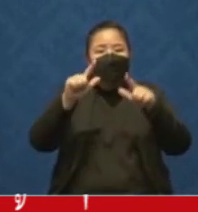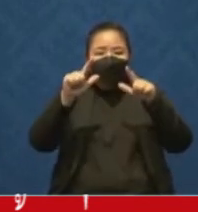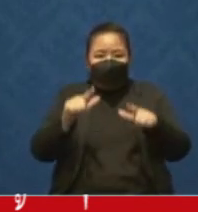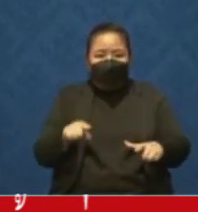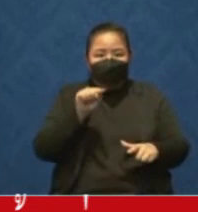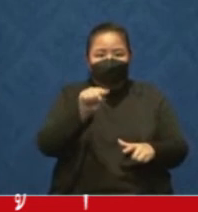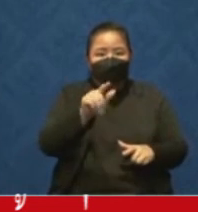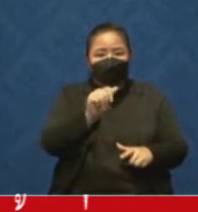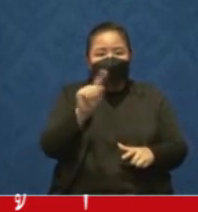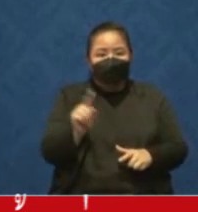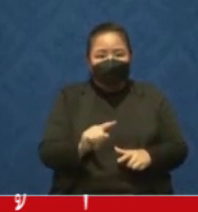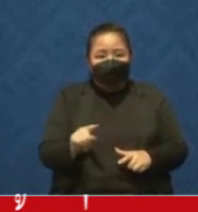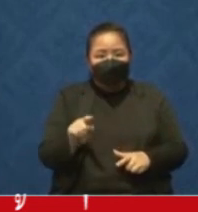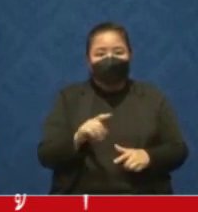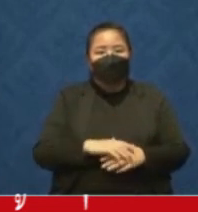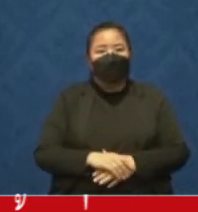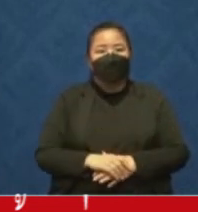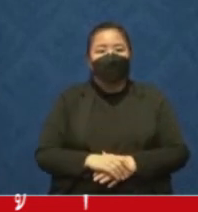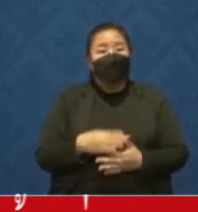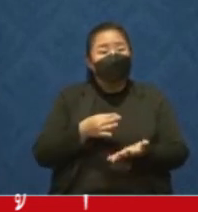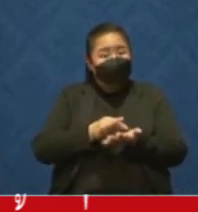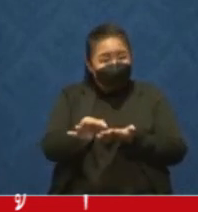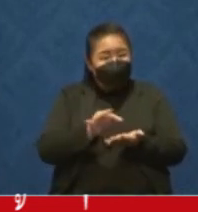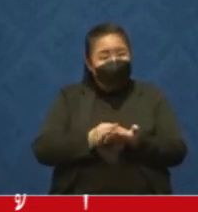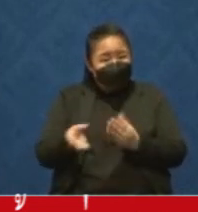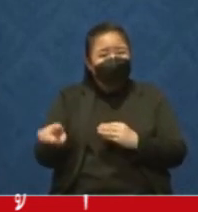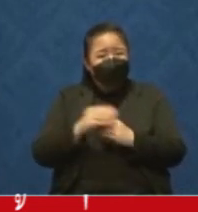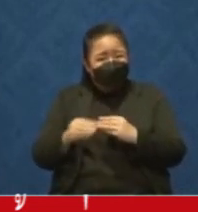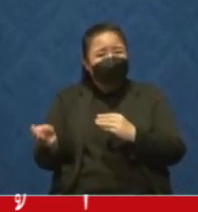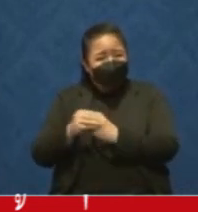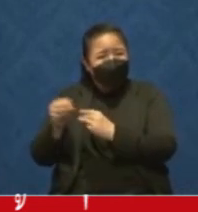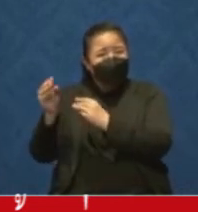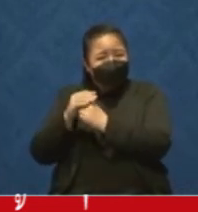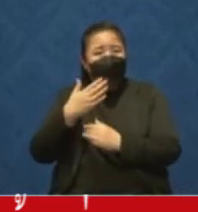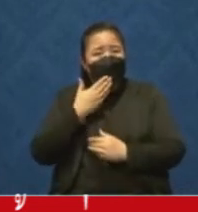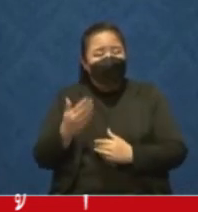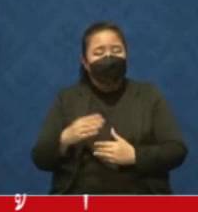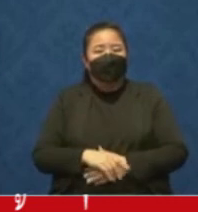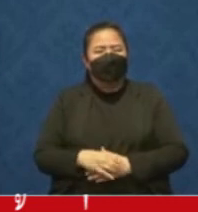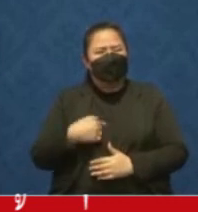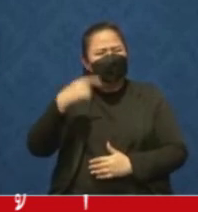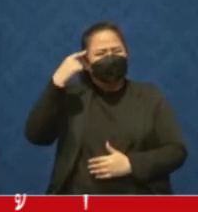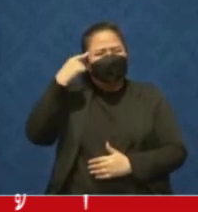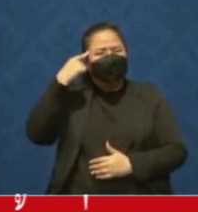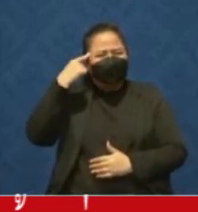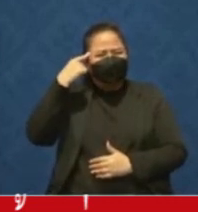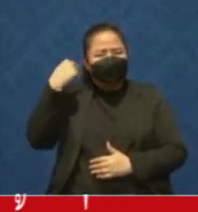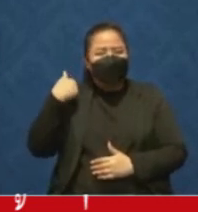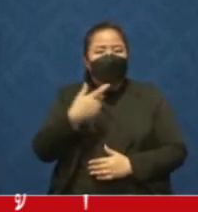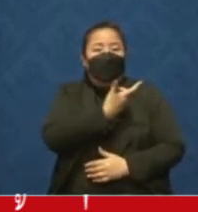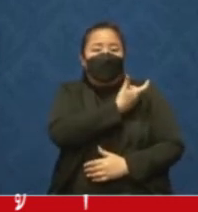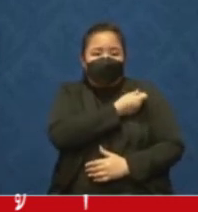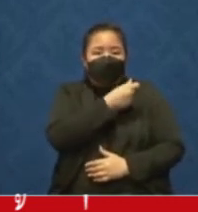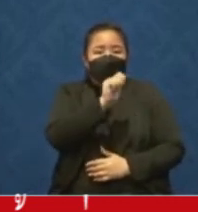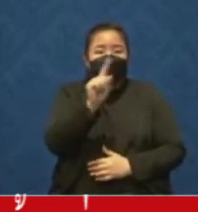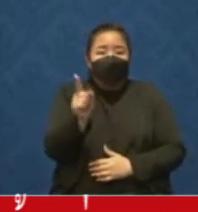การสั่งซื้อ AstraZenecaยังซื้อเข้ามาเติมตลอด ๆคิดแล้วว่าจะมีวัซีน Astra